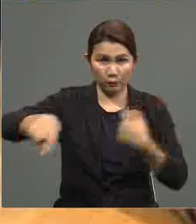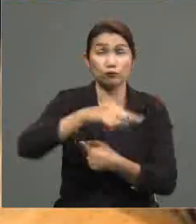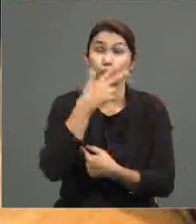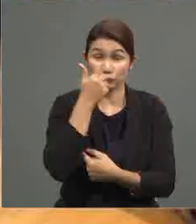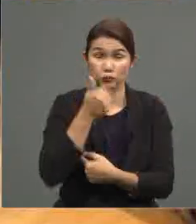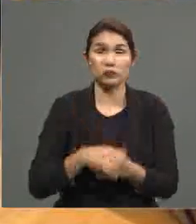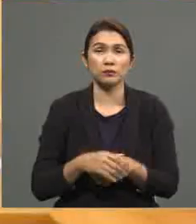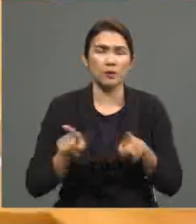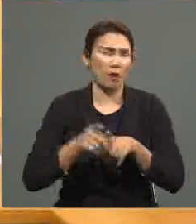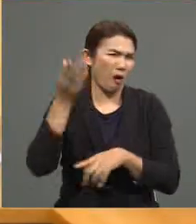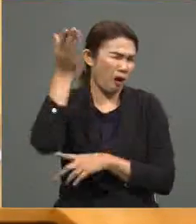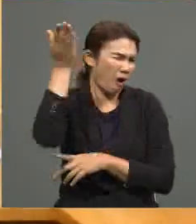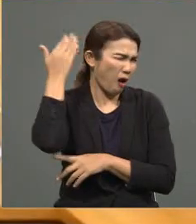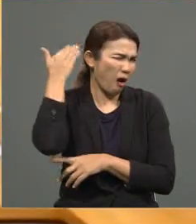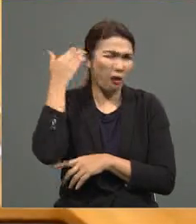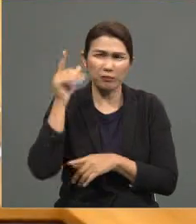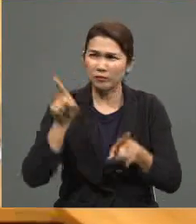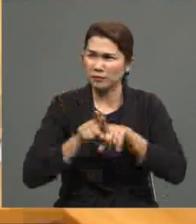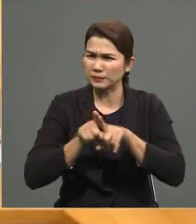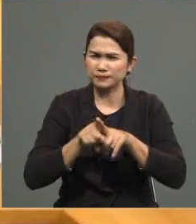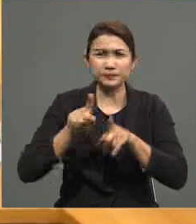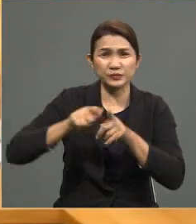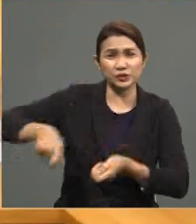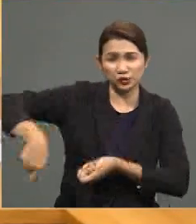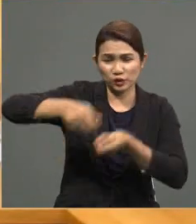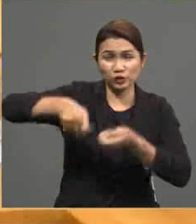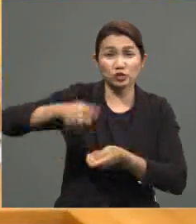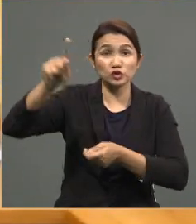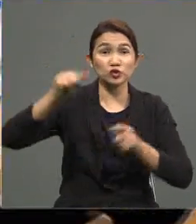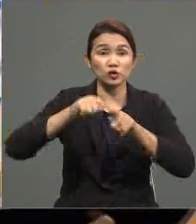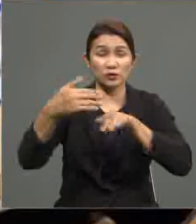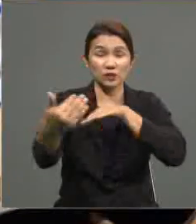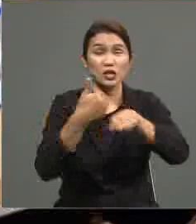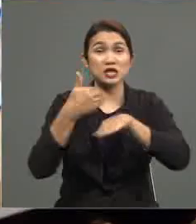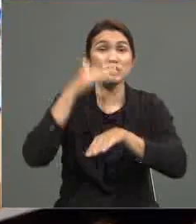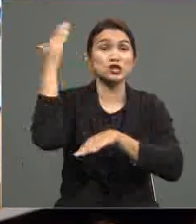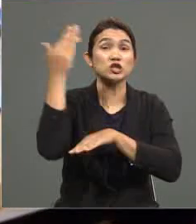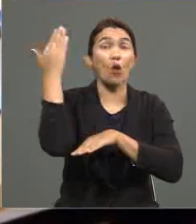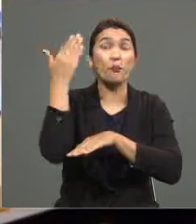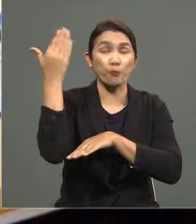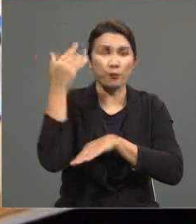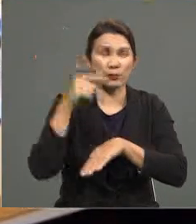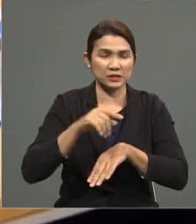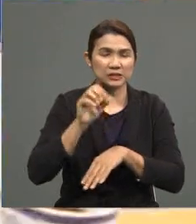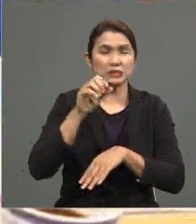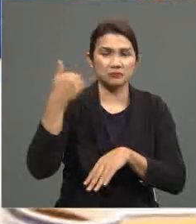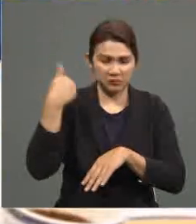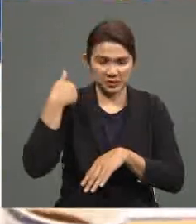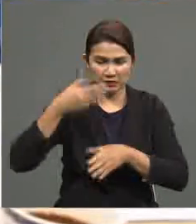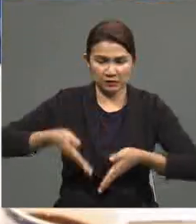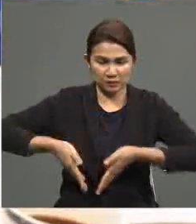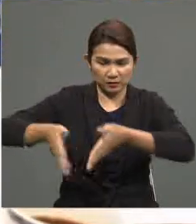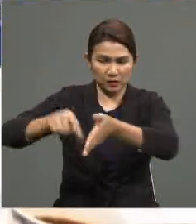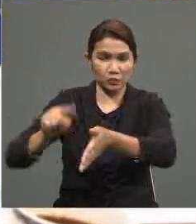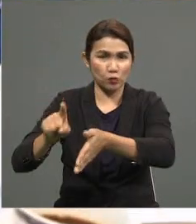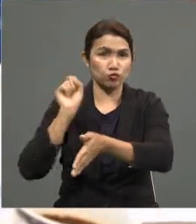ได้อย่างครั้งหนึเมื่อตอนสงกรานต์ที่ศรีลมไงเจะมีEmergencyเลนแบบเนี้ยที่คอยกันเอาไว้อีกเลนนึง